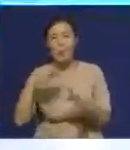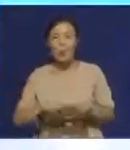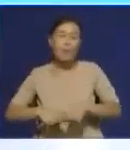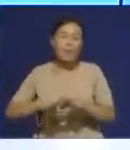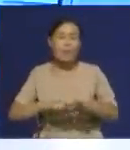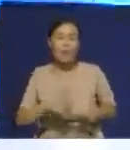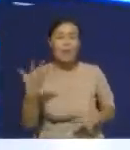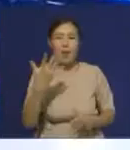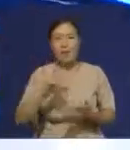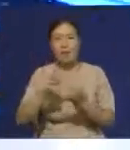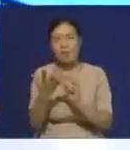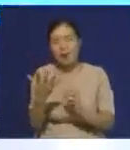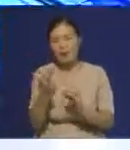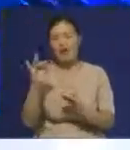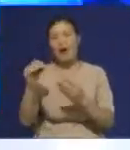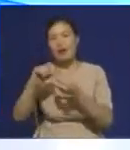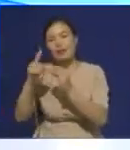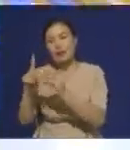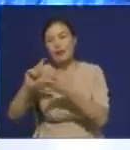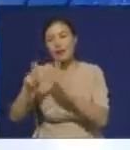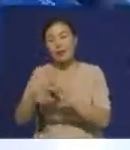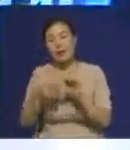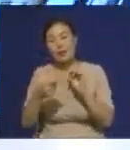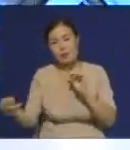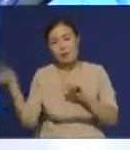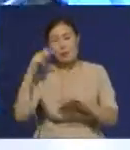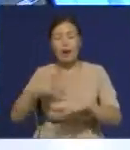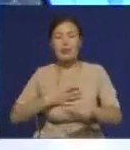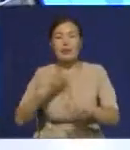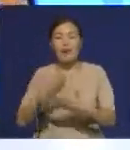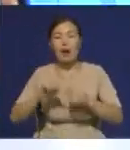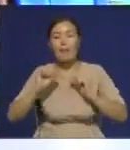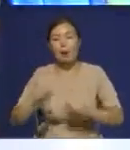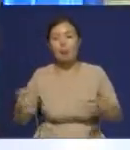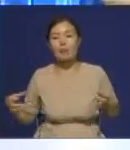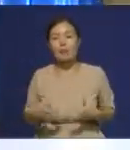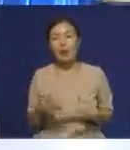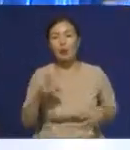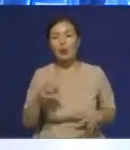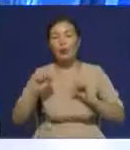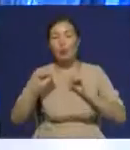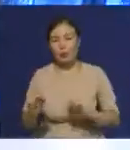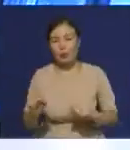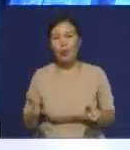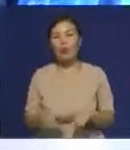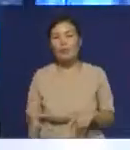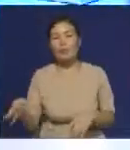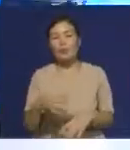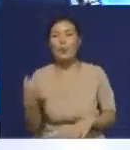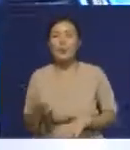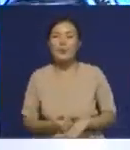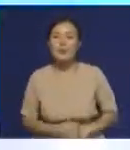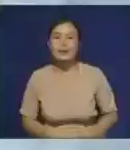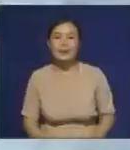ученики 5-11 классов. Данное направление активно поддерживается партией «Нур Отан», а также акиматом области. Подробности у моих